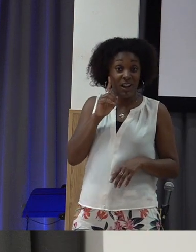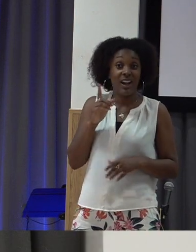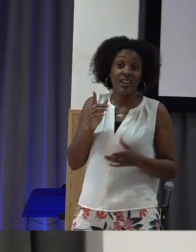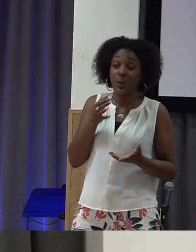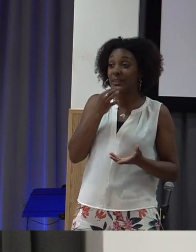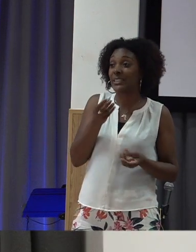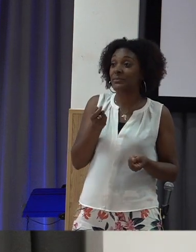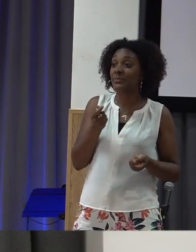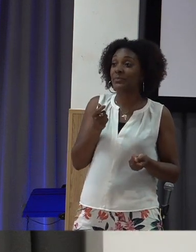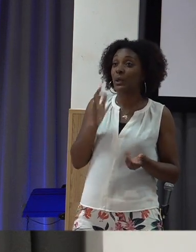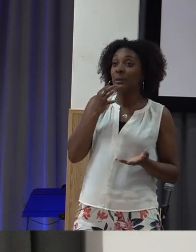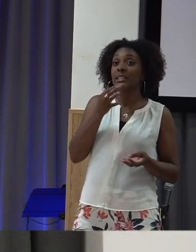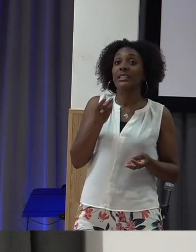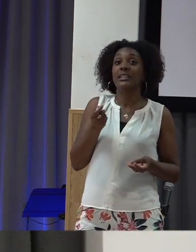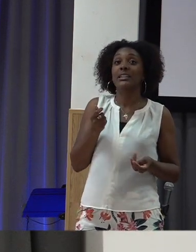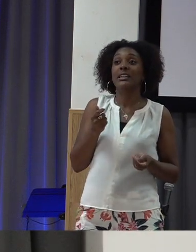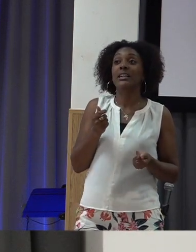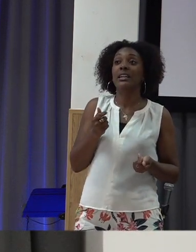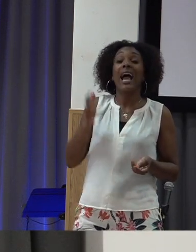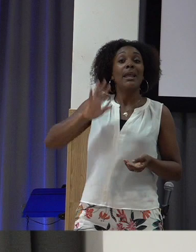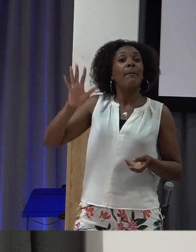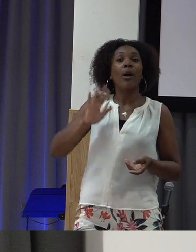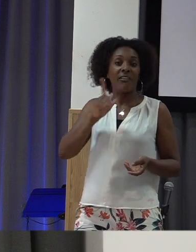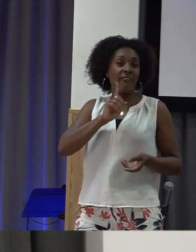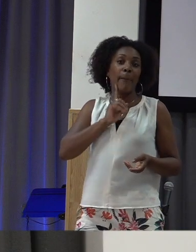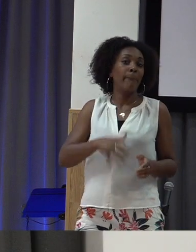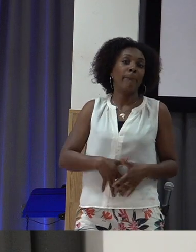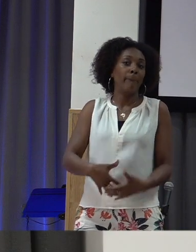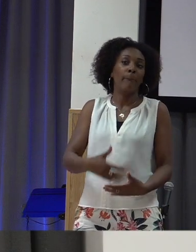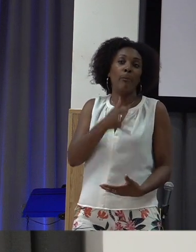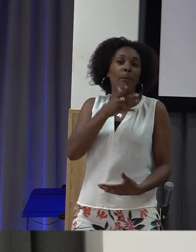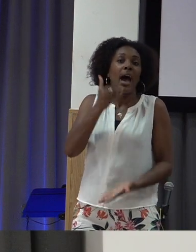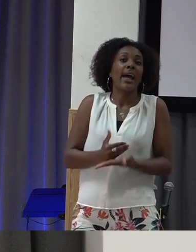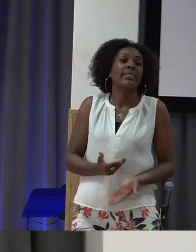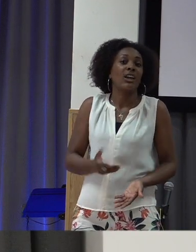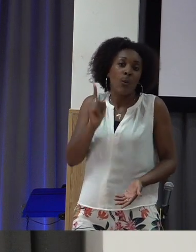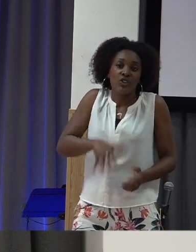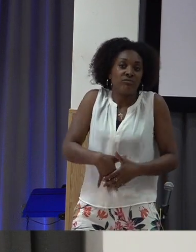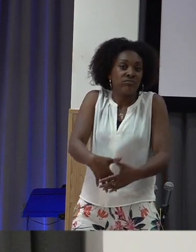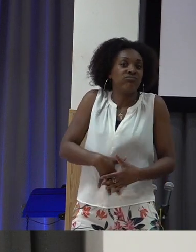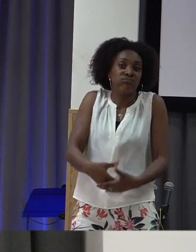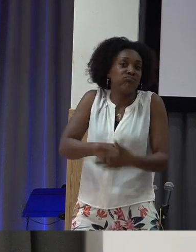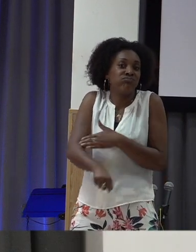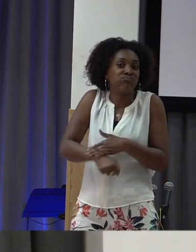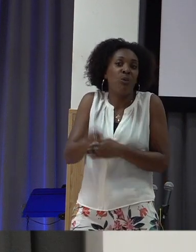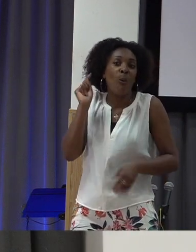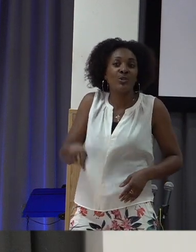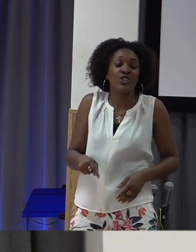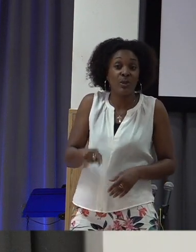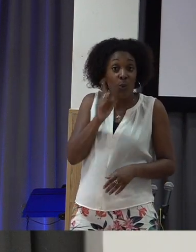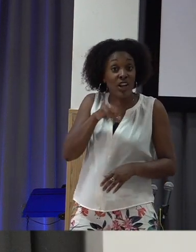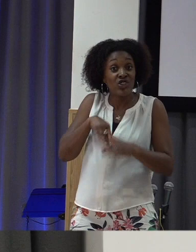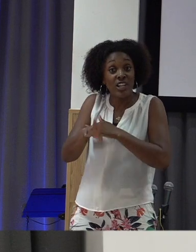disons, je ne sais plus comment on appelle ça, pour la grossesse. Oui, pas d'interruption de grossesse. Pourquoi? Parce que chez les